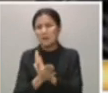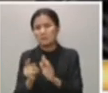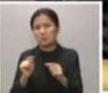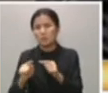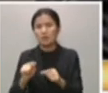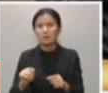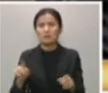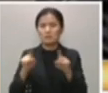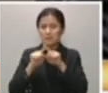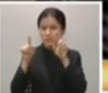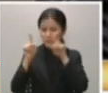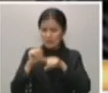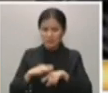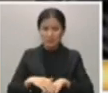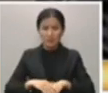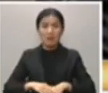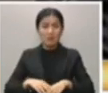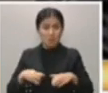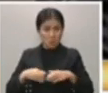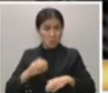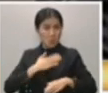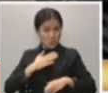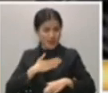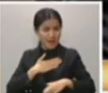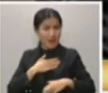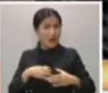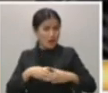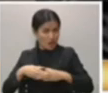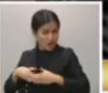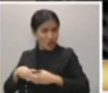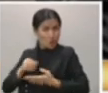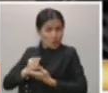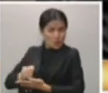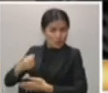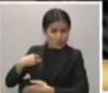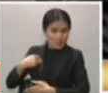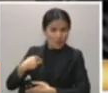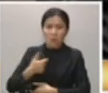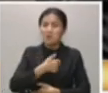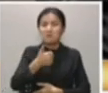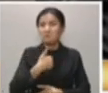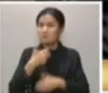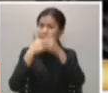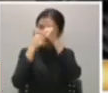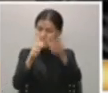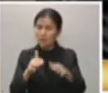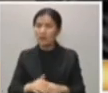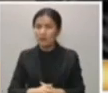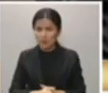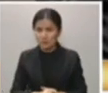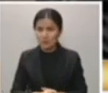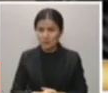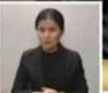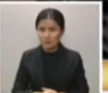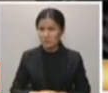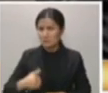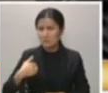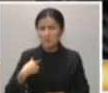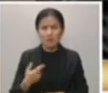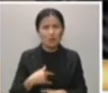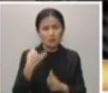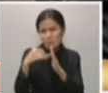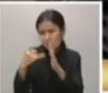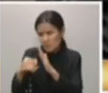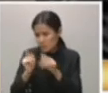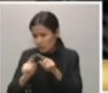อย่างไม่รู้สึกอับอายมีตัวอย่างผลงานมากมายที่ทำลายหลักการและมาตรฐานอันเป็นภาพ